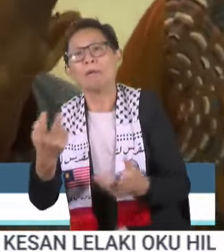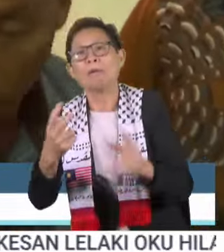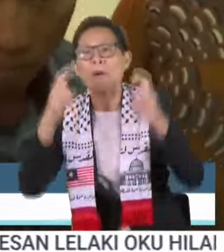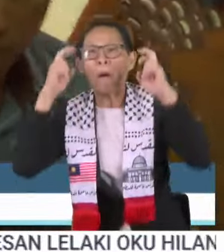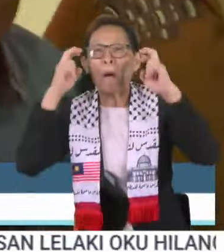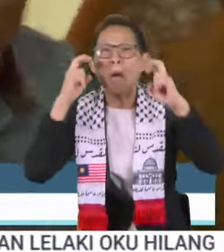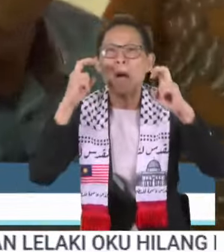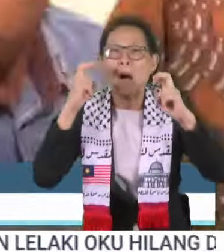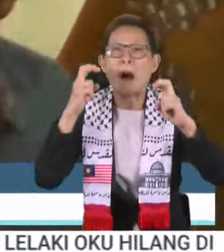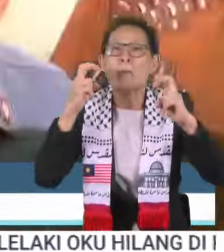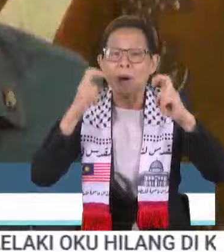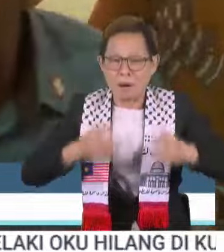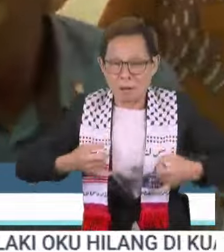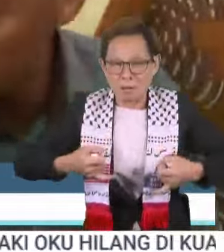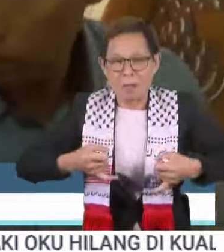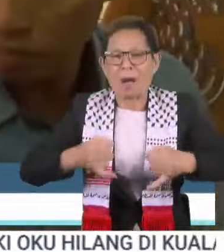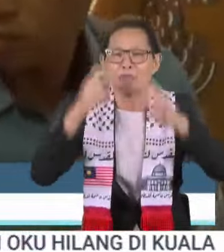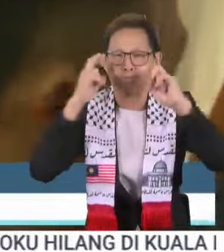moden gersang budaya.